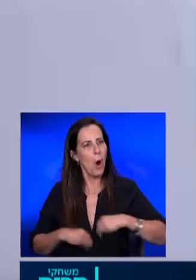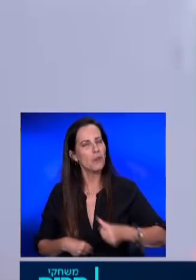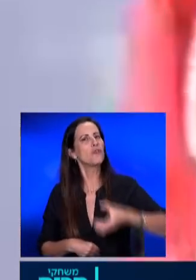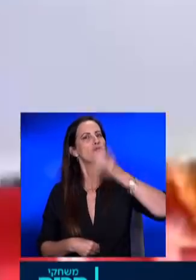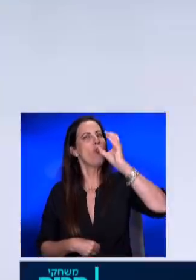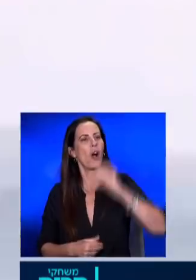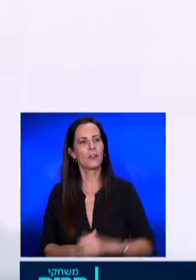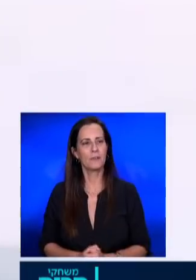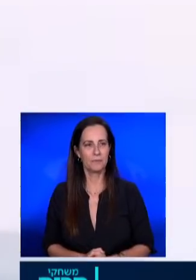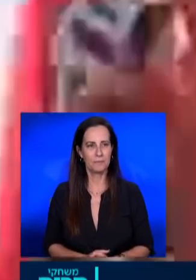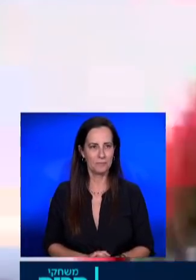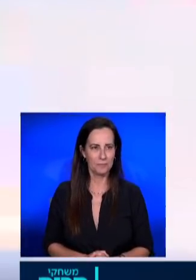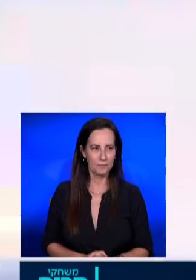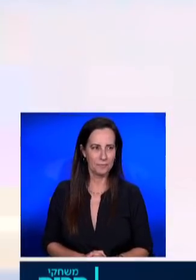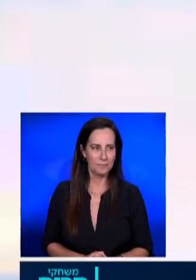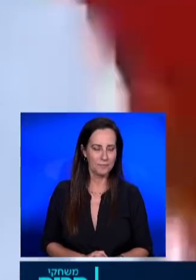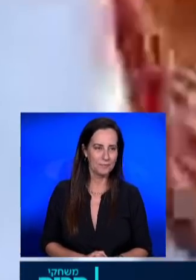שלוק.